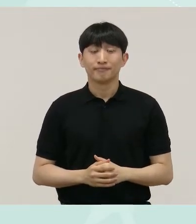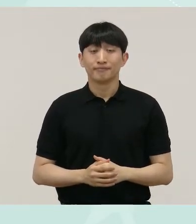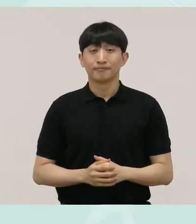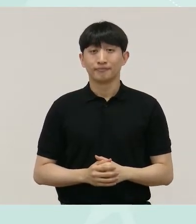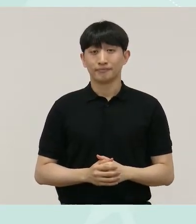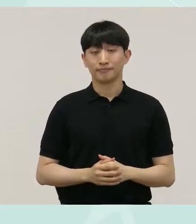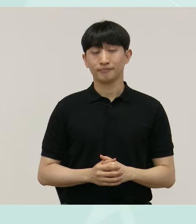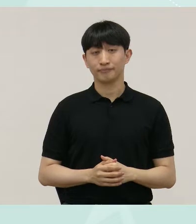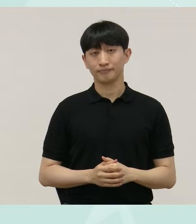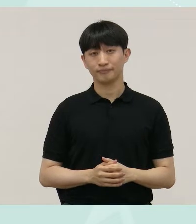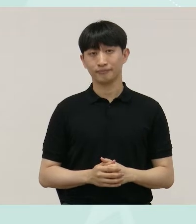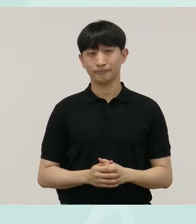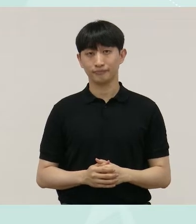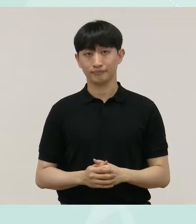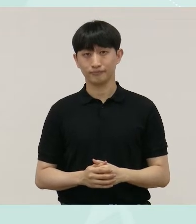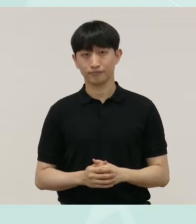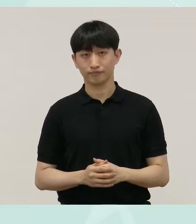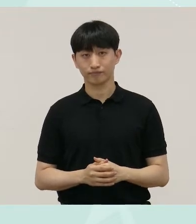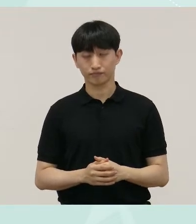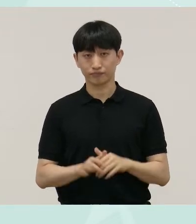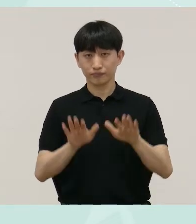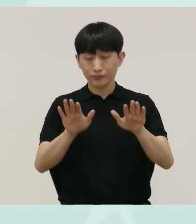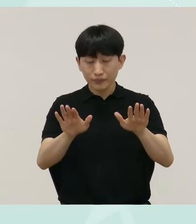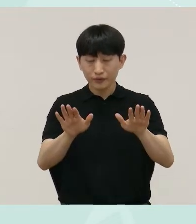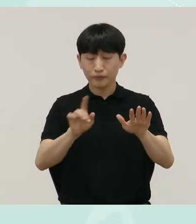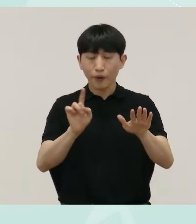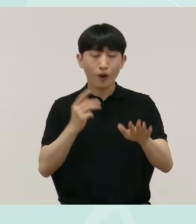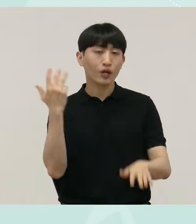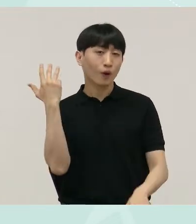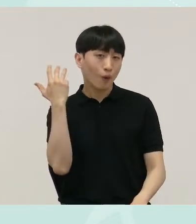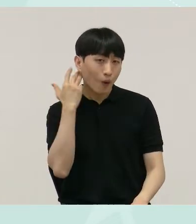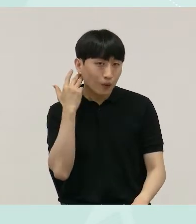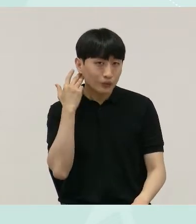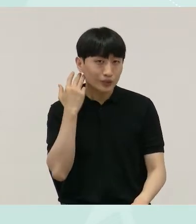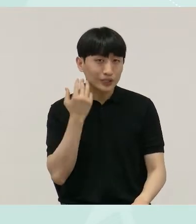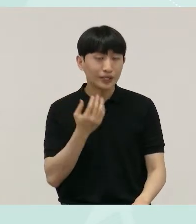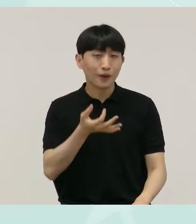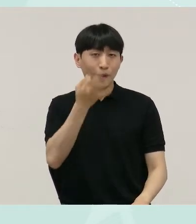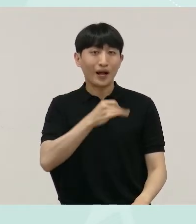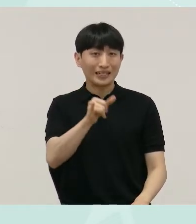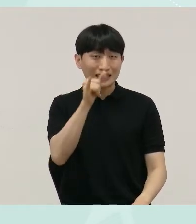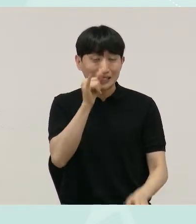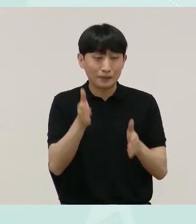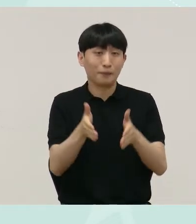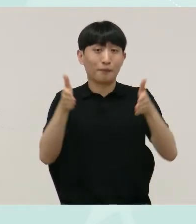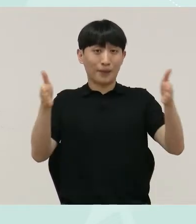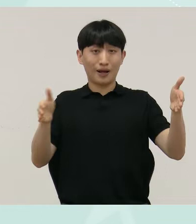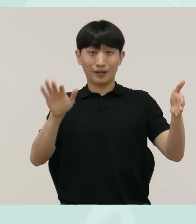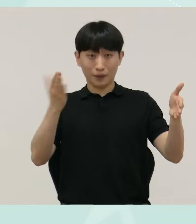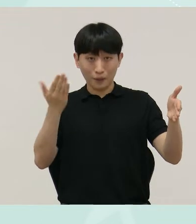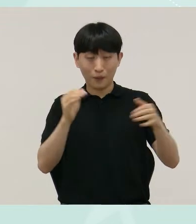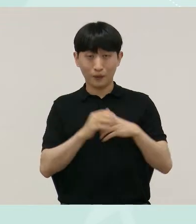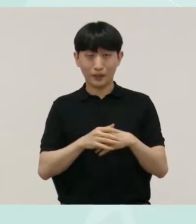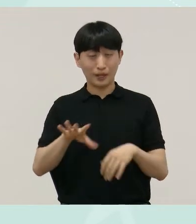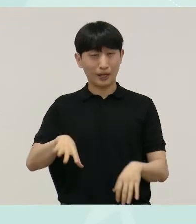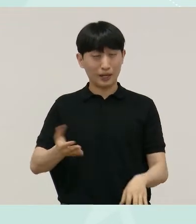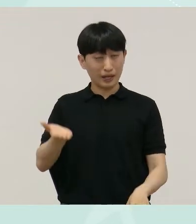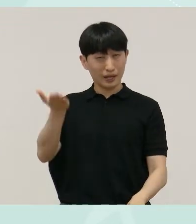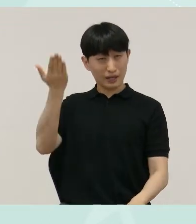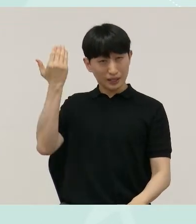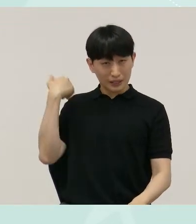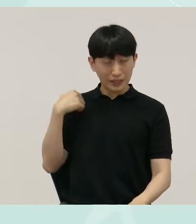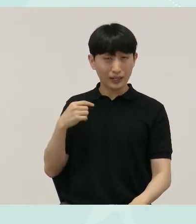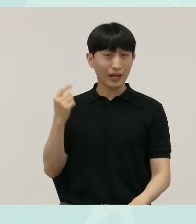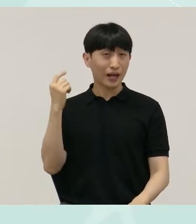그래서 일단은 현재 이렇게 적응증이 확대가 되면서 예전 양측 심도 난청에서 시작된 인공화학 요사이는 한쪽 청력만